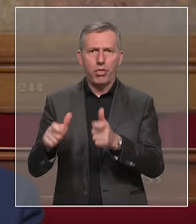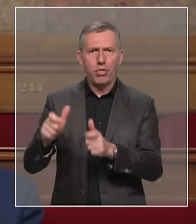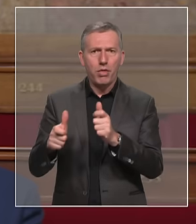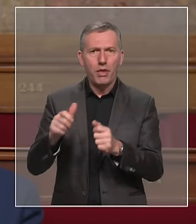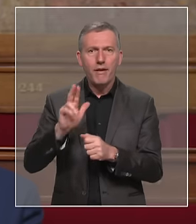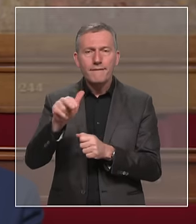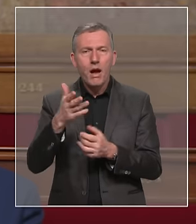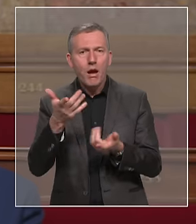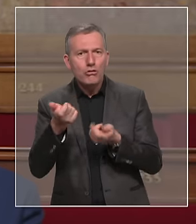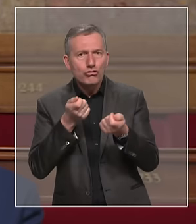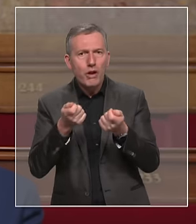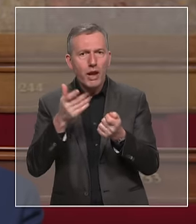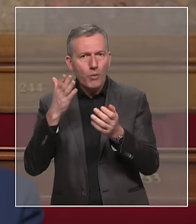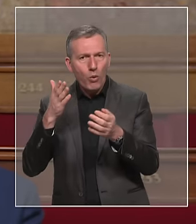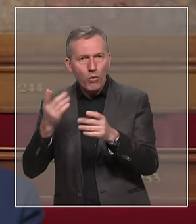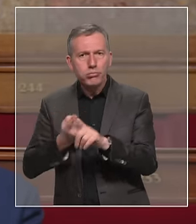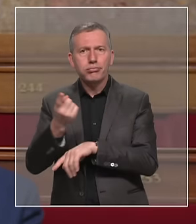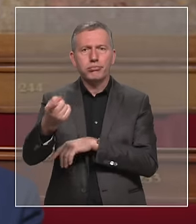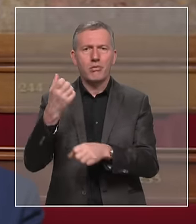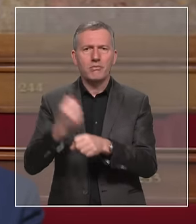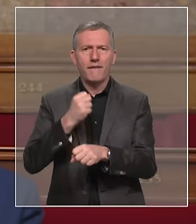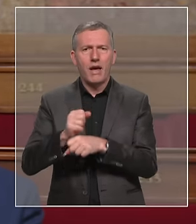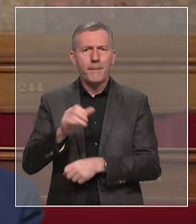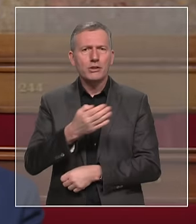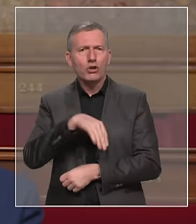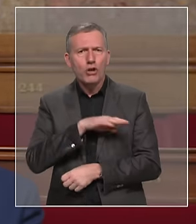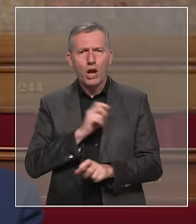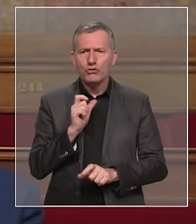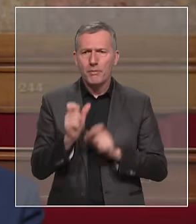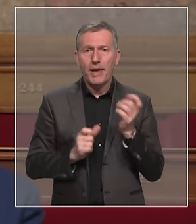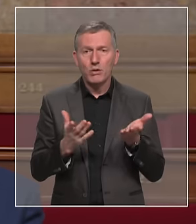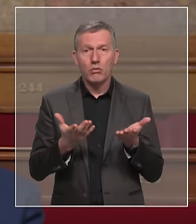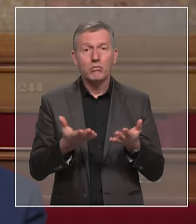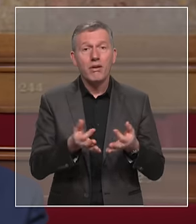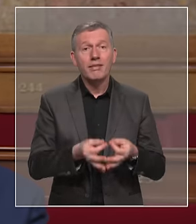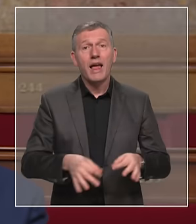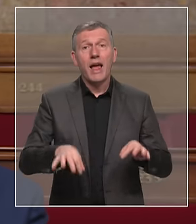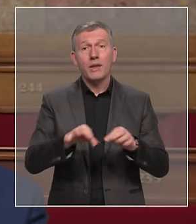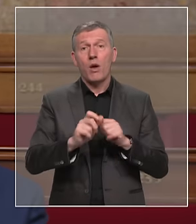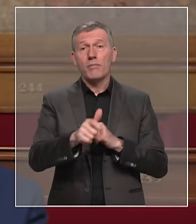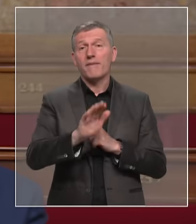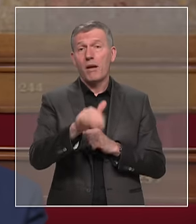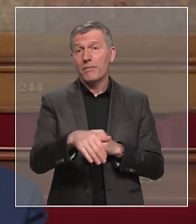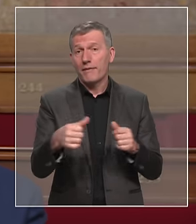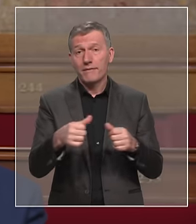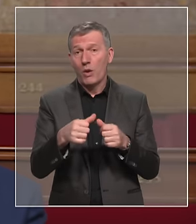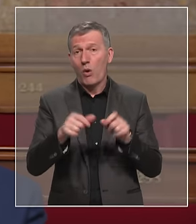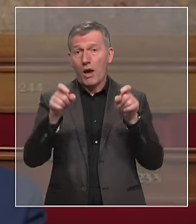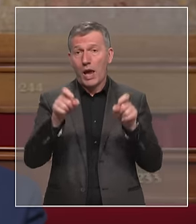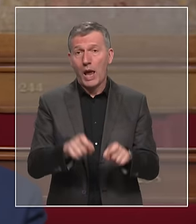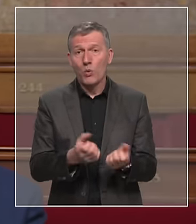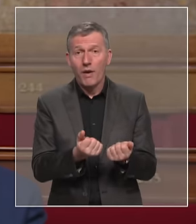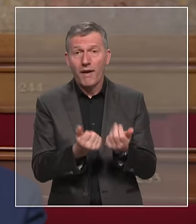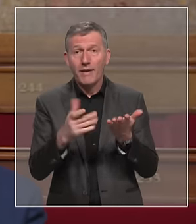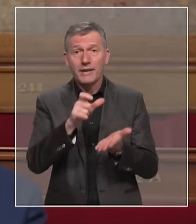pour assurer la pérennité de leur activité et la prise en charge des personnes. Sur les territoires, cela se traduira à court terme par une réduction des